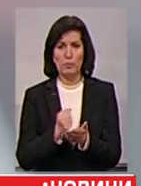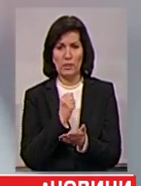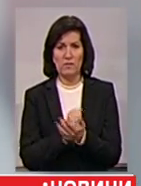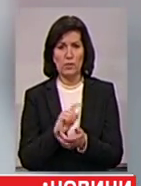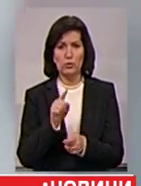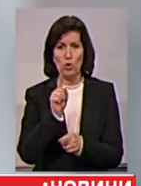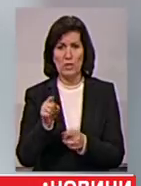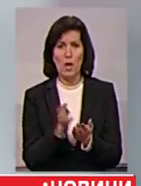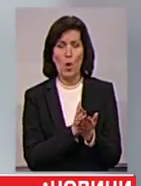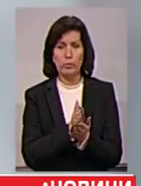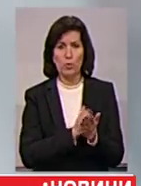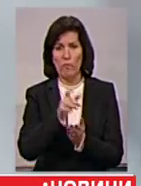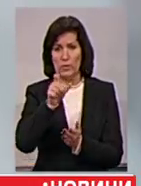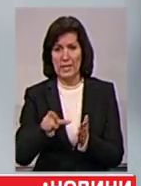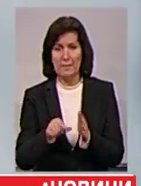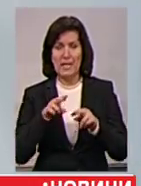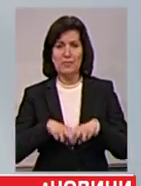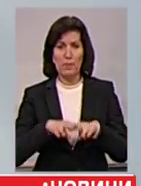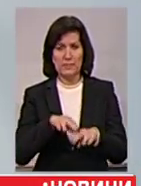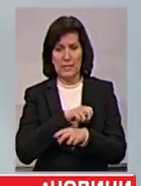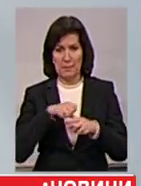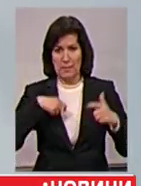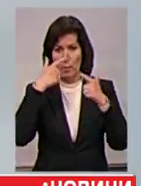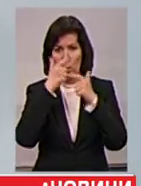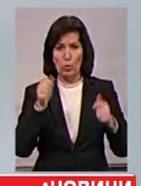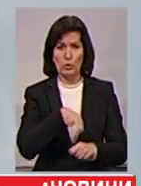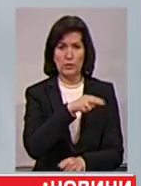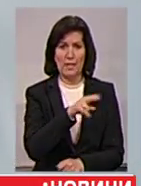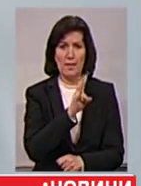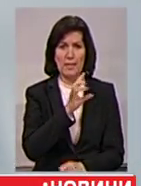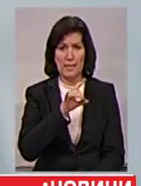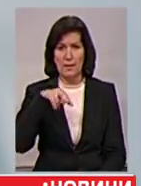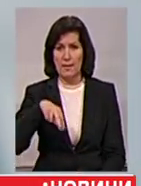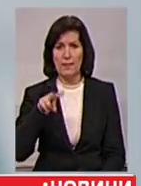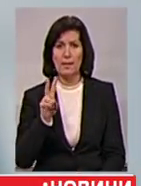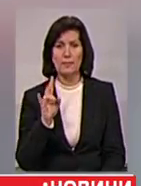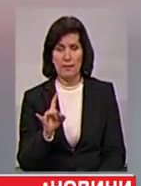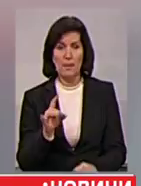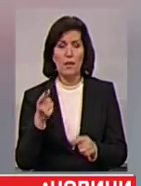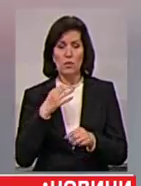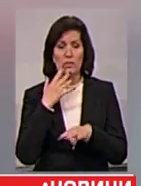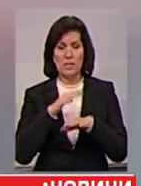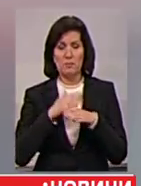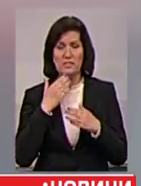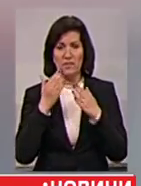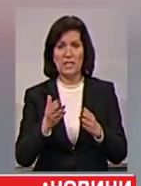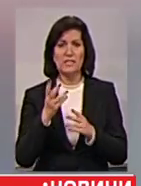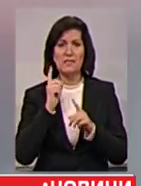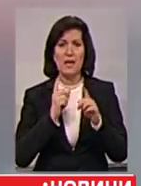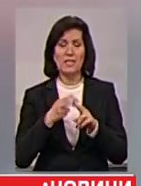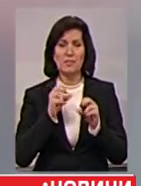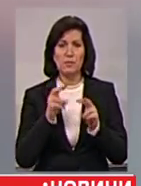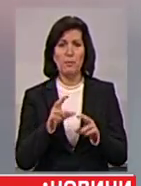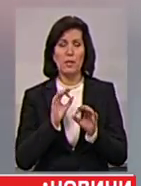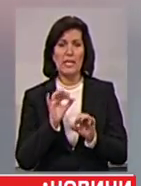підтвердиться, що там обслуговують клієнтів з паспортами самопроголошених ДНР та ЛНР. Тоді Нацбанк звернеться до Ради нацбезпеки і